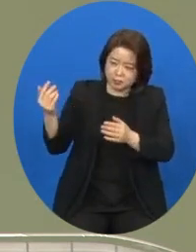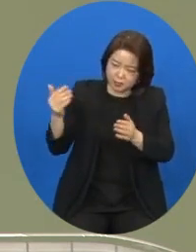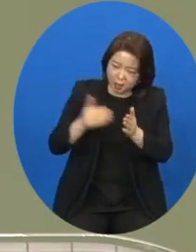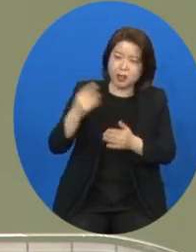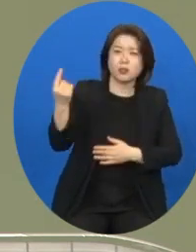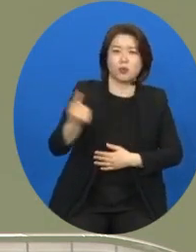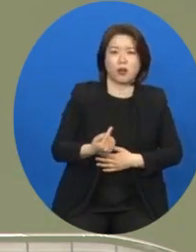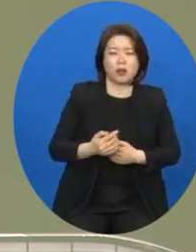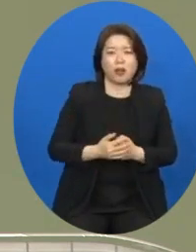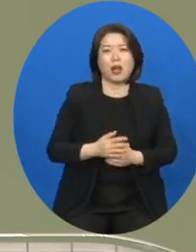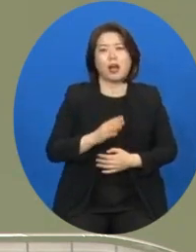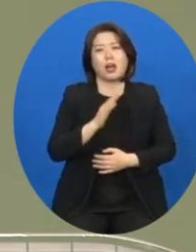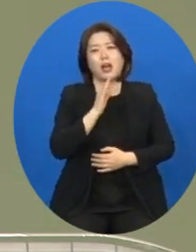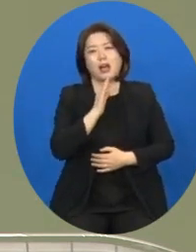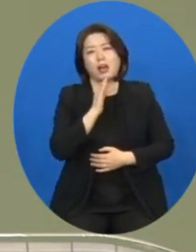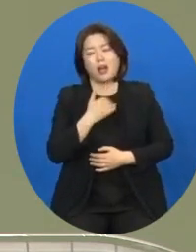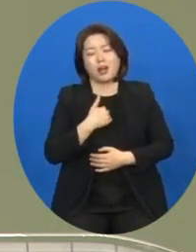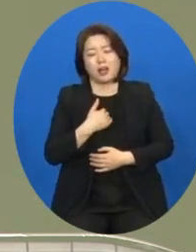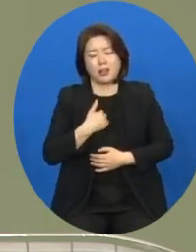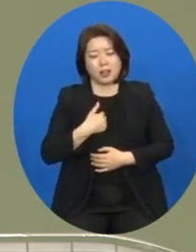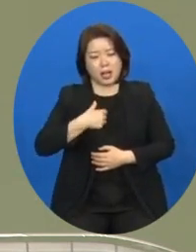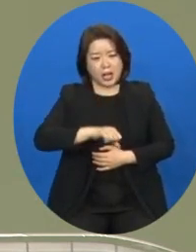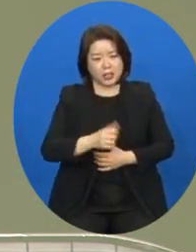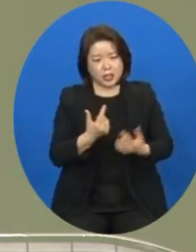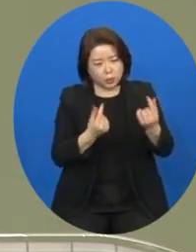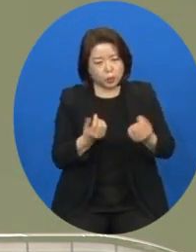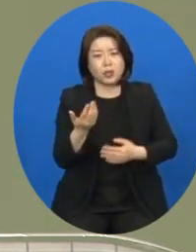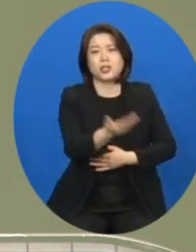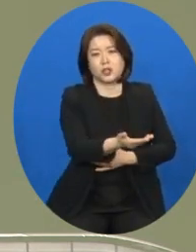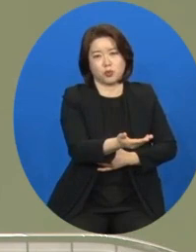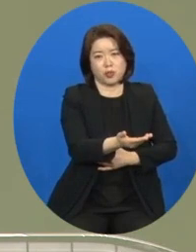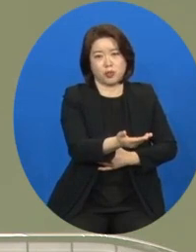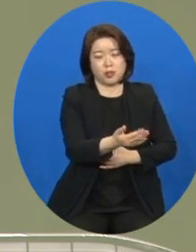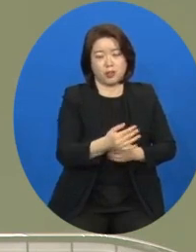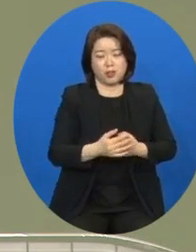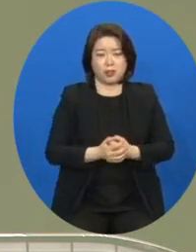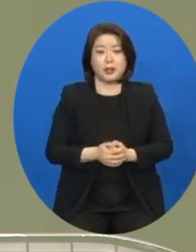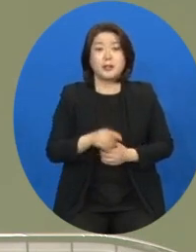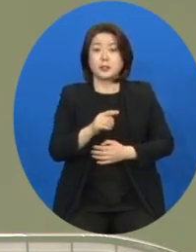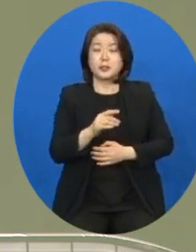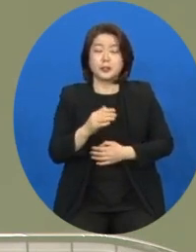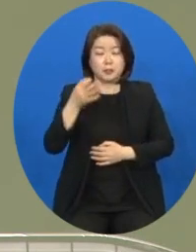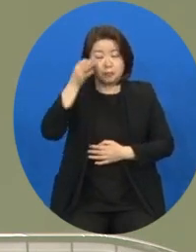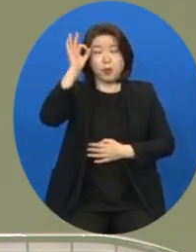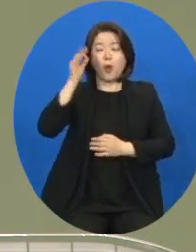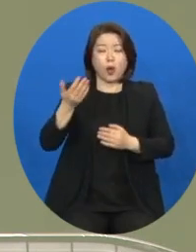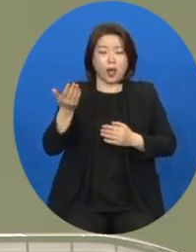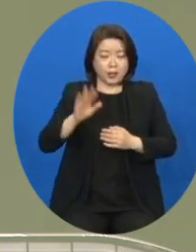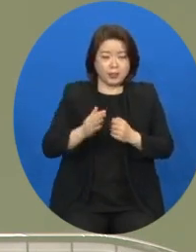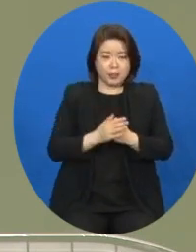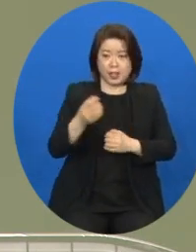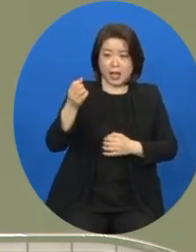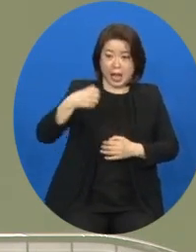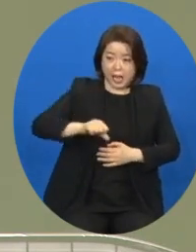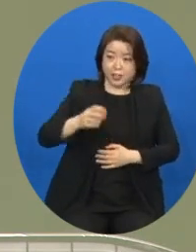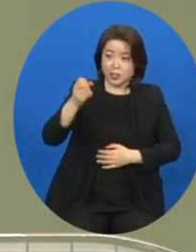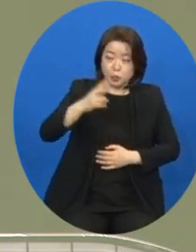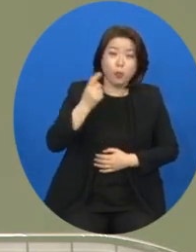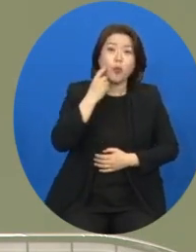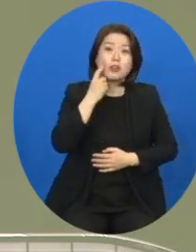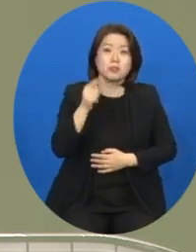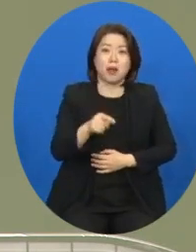거예요. 자, 그렇게 깨달았는데 아들이 또 거짓말을 한 게 드러났어요. 이제 어떻게 해야 되죠?